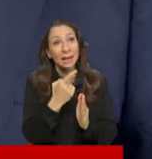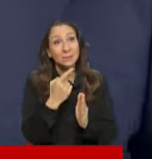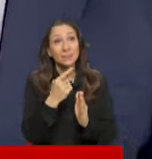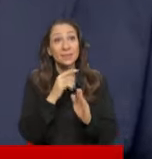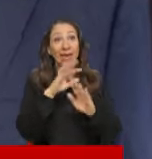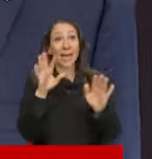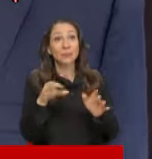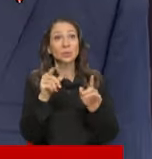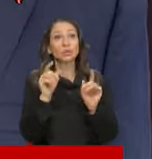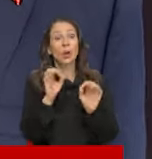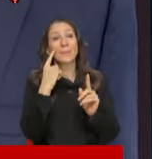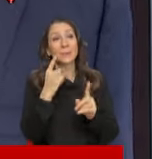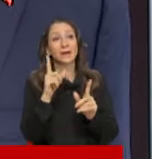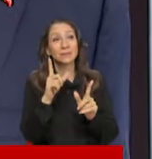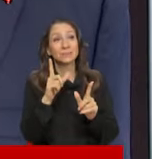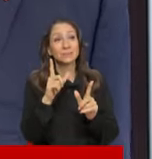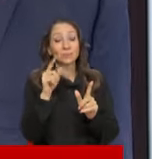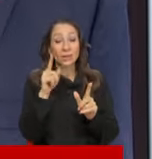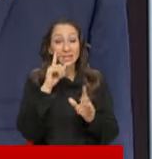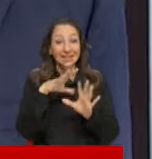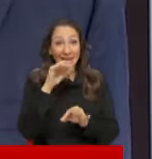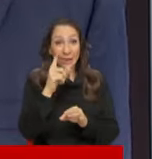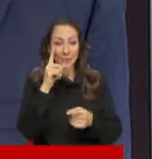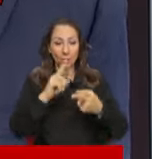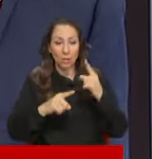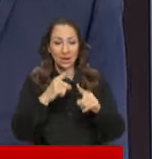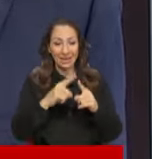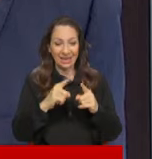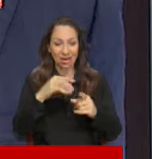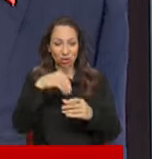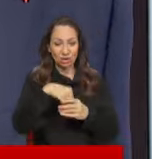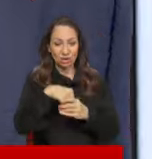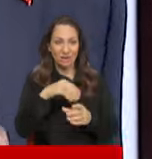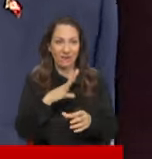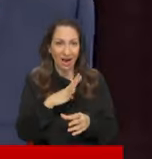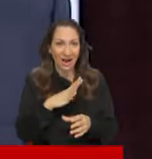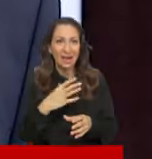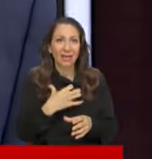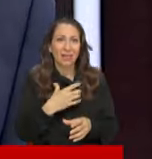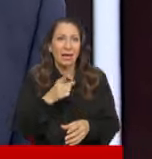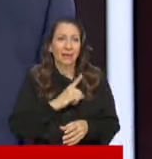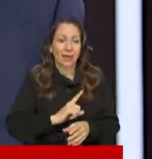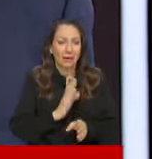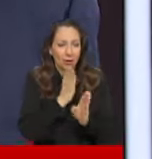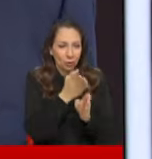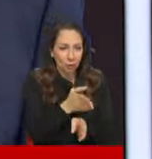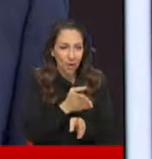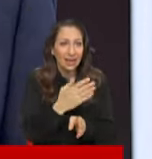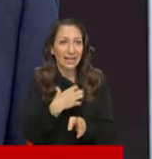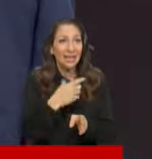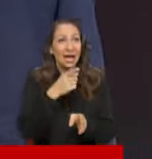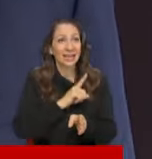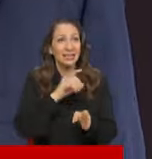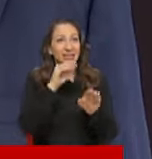şimdi hepsi şöyle bakmak lazım Bu insanlar bir siyasi mensubiyet içerisinde kendi adaylarına gidiyorlar ve kendi